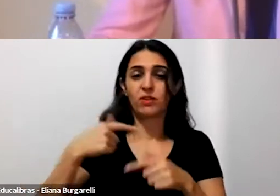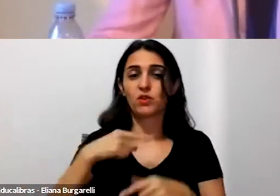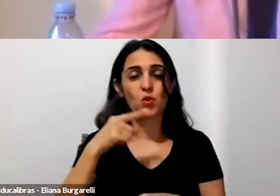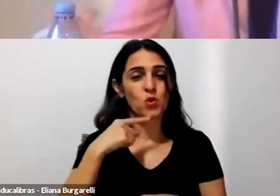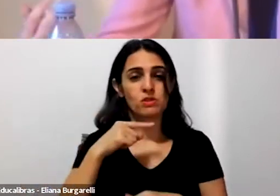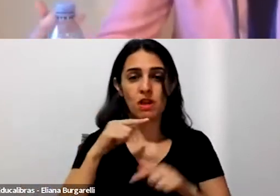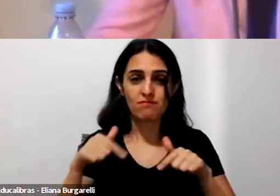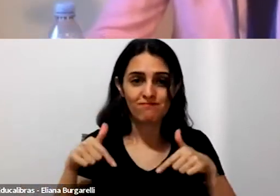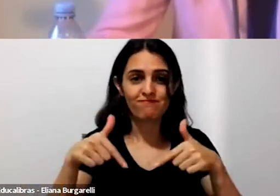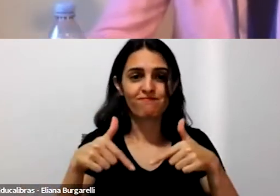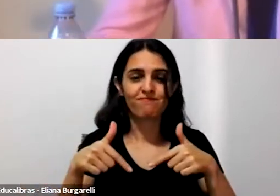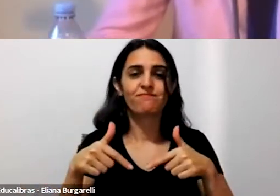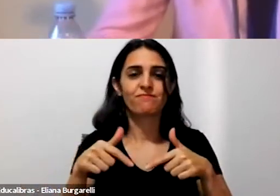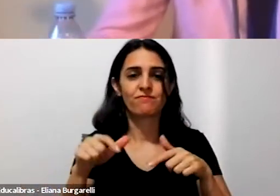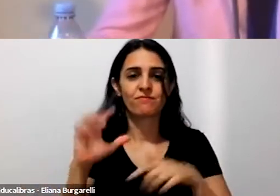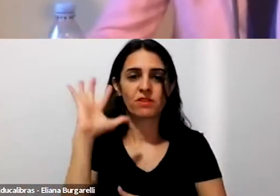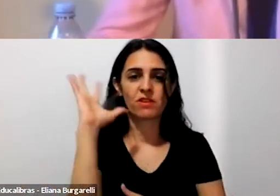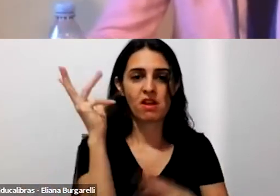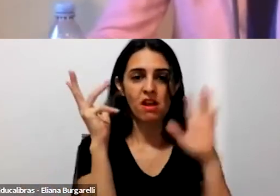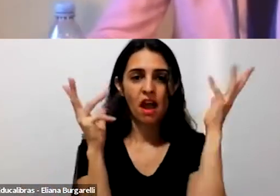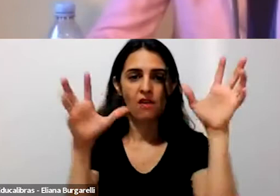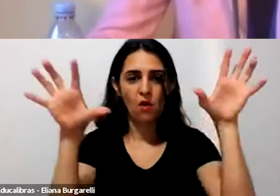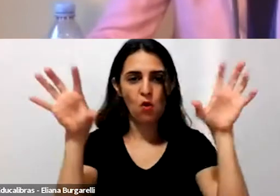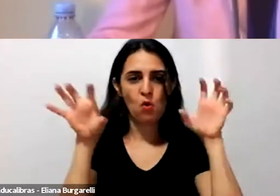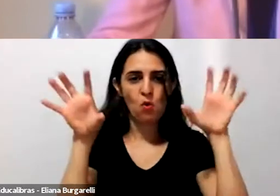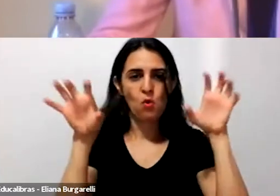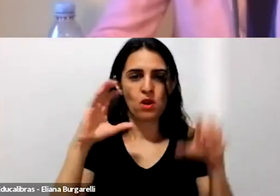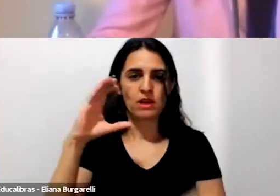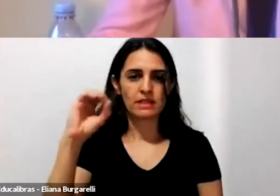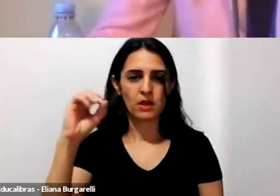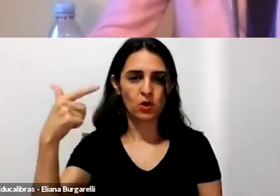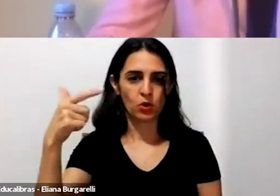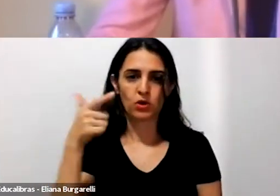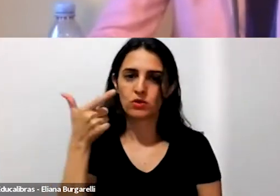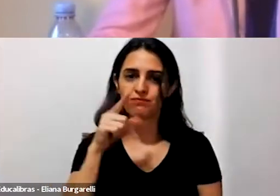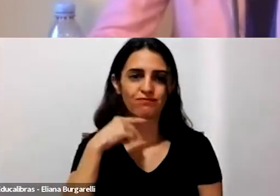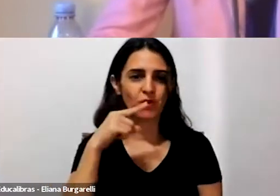de absorver o CO2 que está na atmosfera.